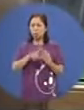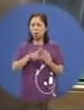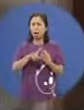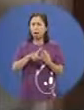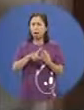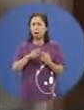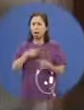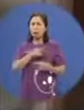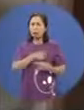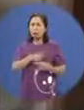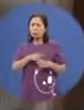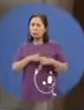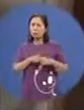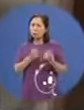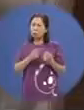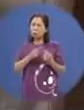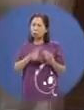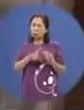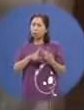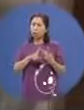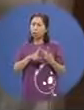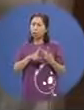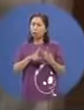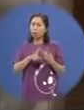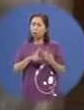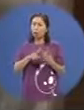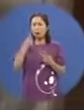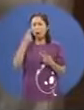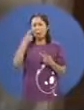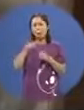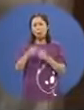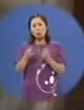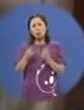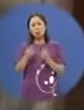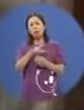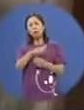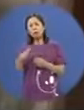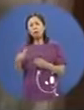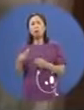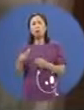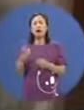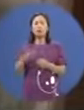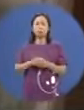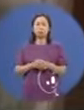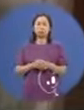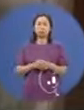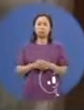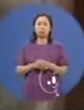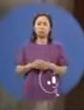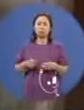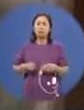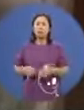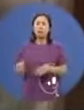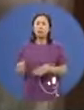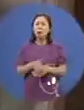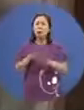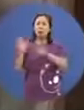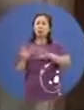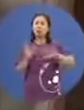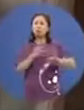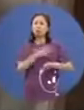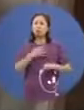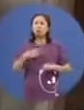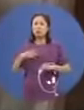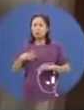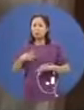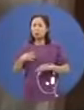は心疾患とか白内障とか、そういろんなところで出てきて、これは先天性風疹症候群とかなんか言うんだそうです、